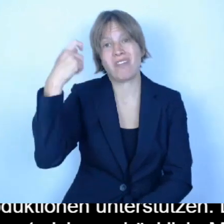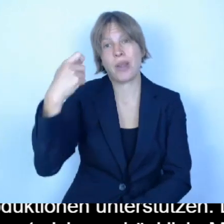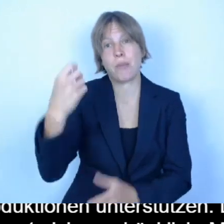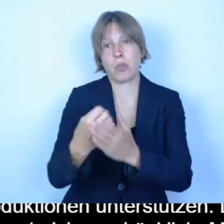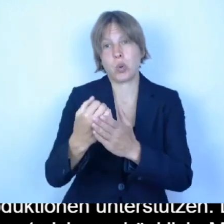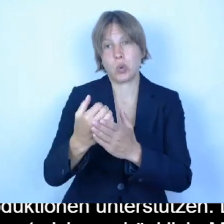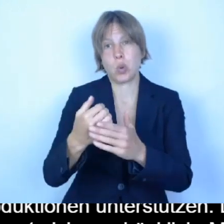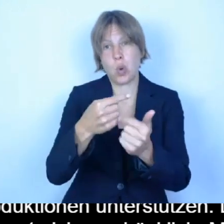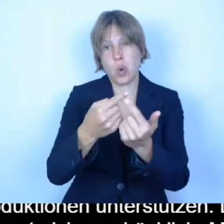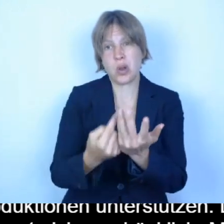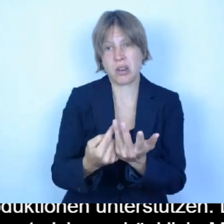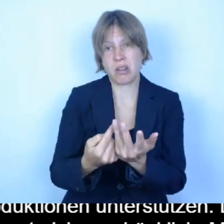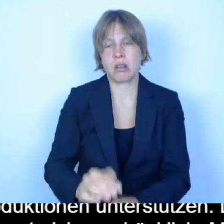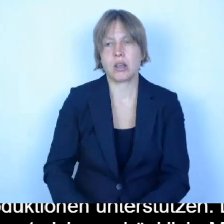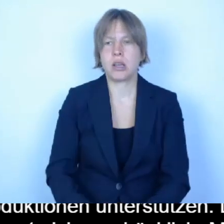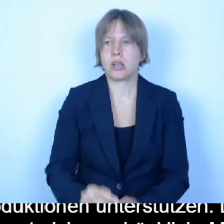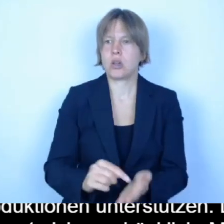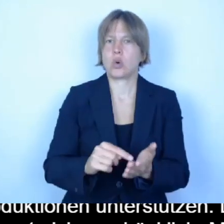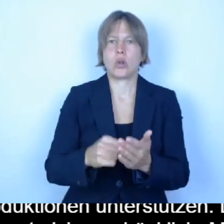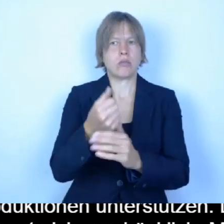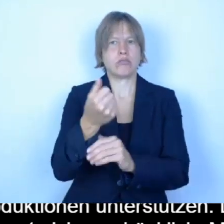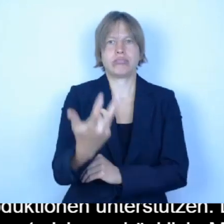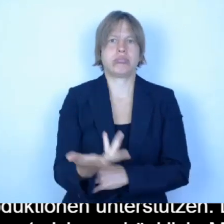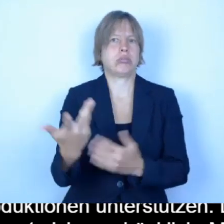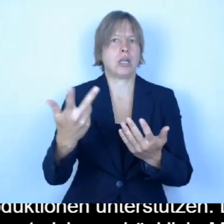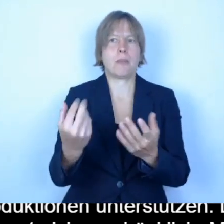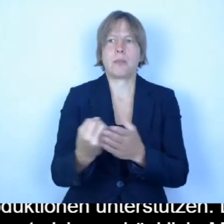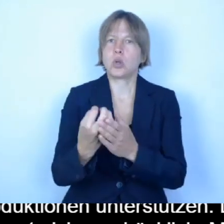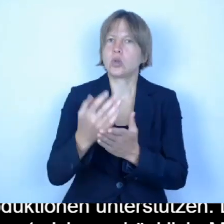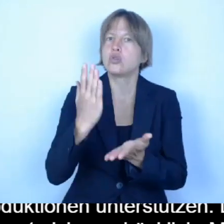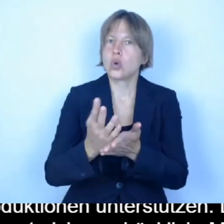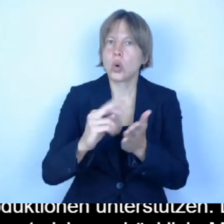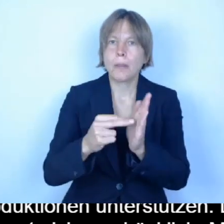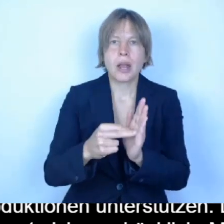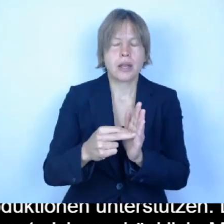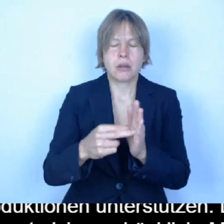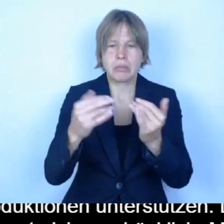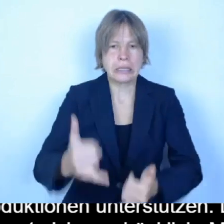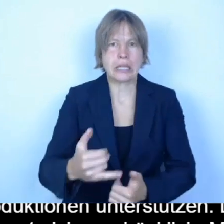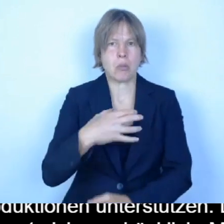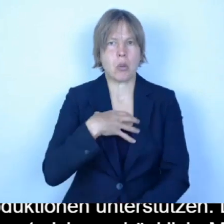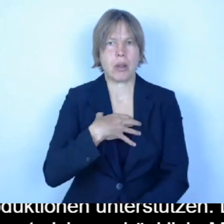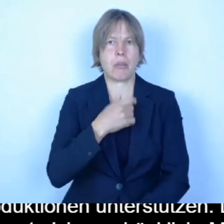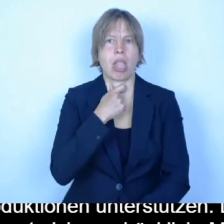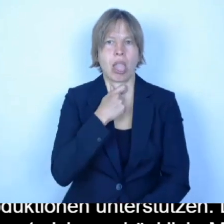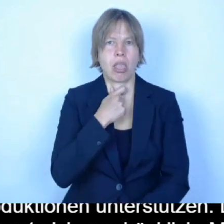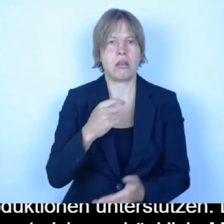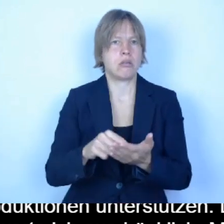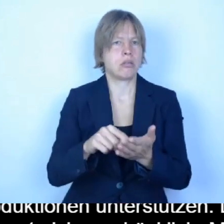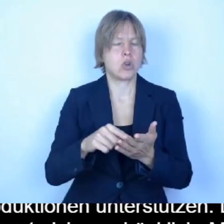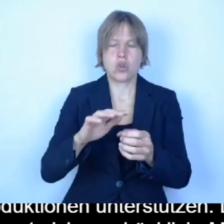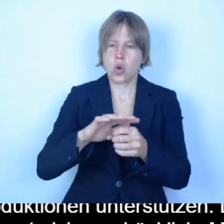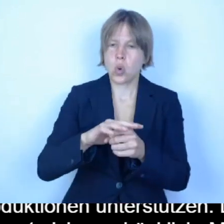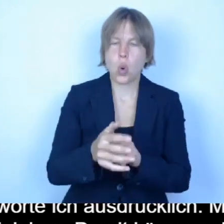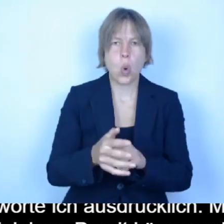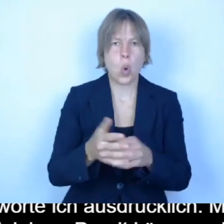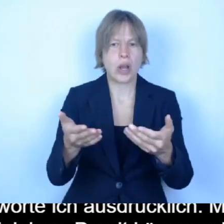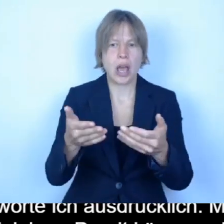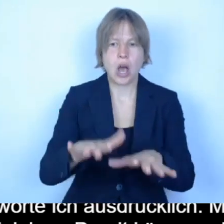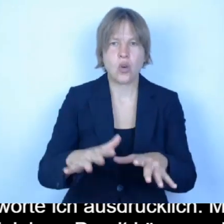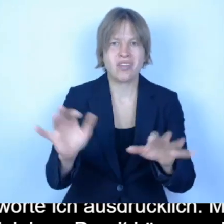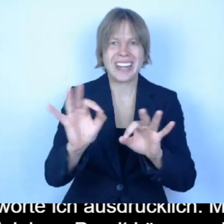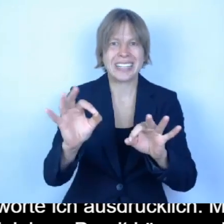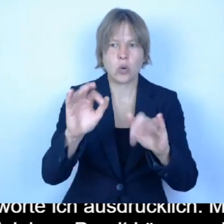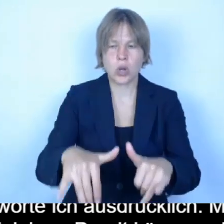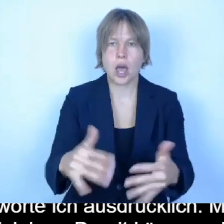sie das Corona-bedingte Ausfallrisiko überhaupt nicht vernünftig versichern können. Sie sehen also, die bayerische Staatsregierung steht